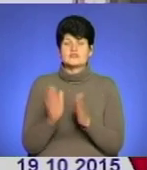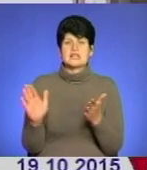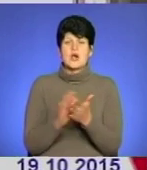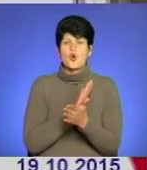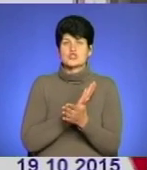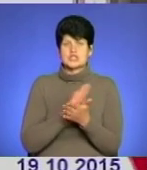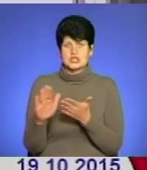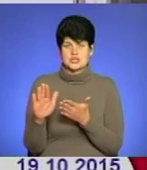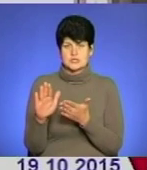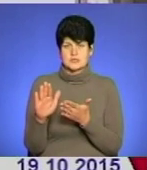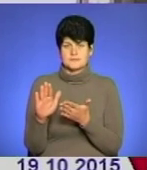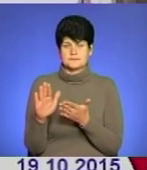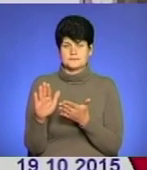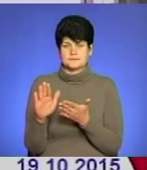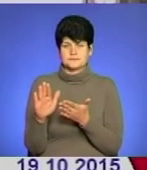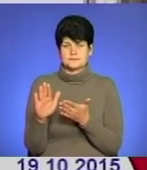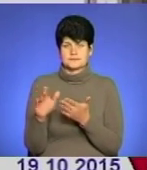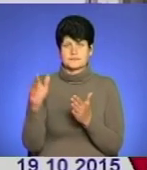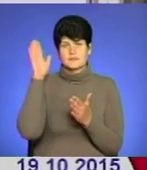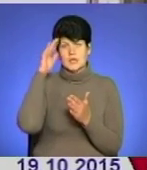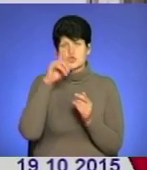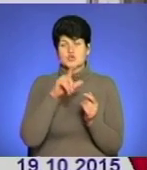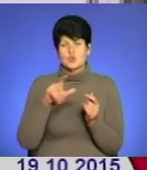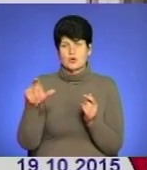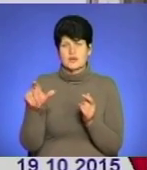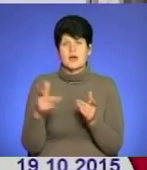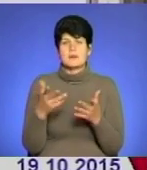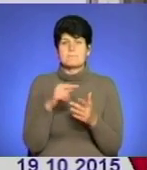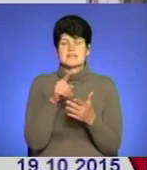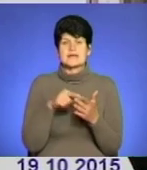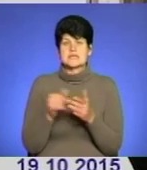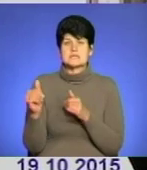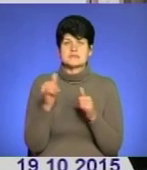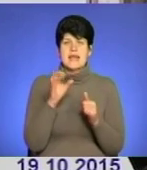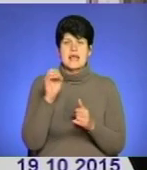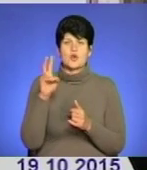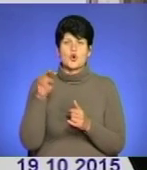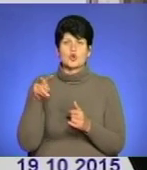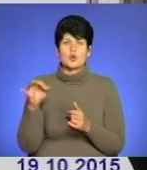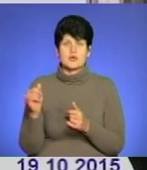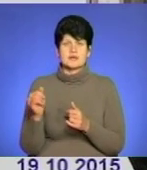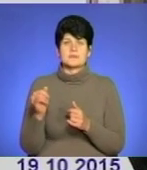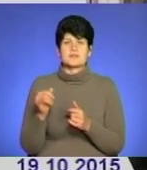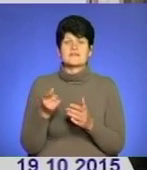очищення стоків, а й також стоїть питання забезпечення екології в Тернопільській області.